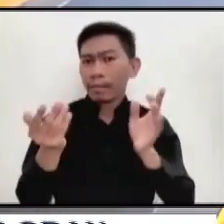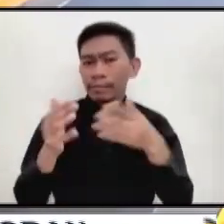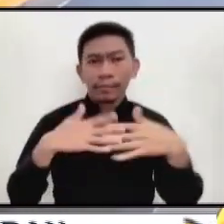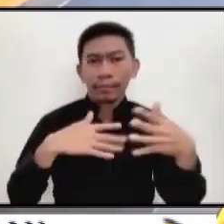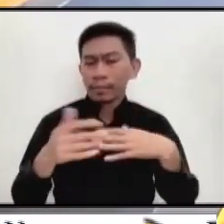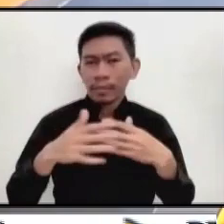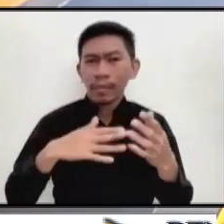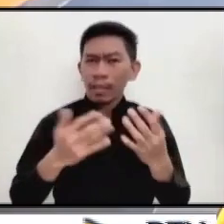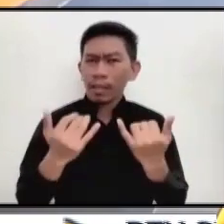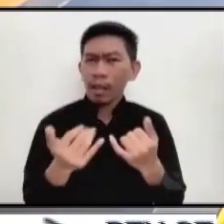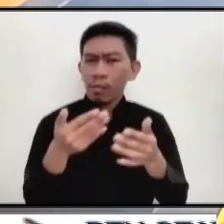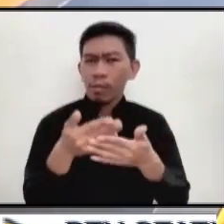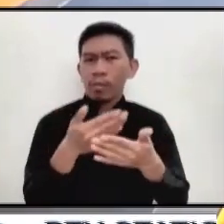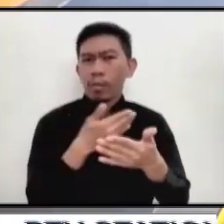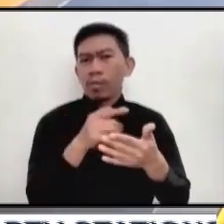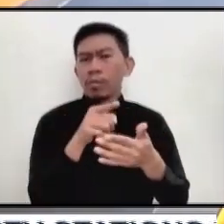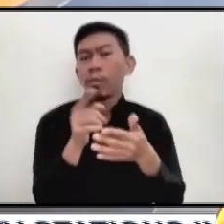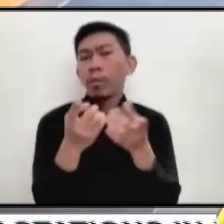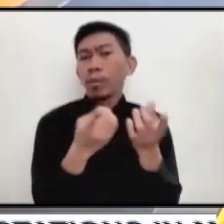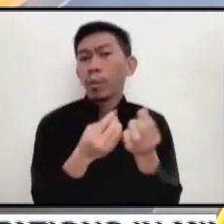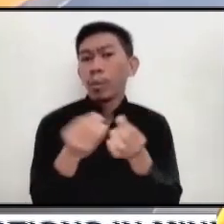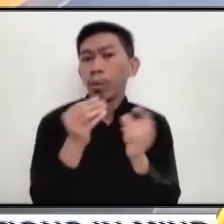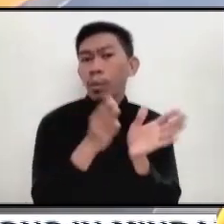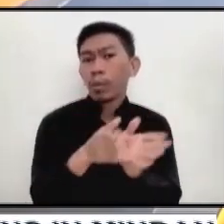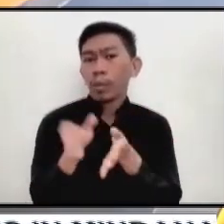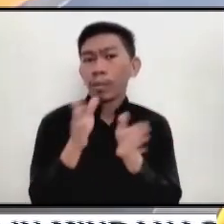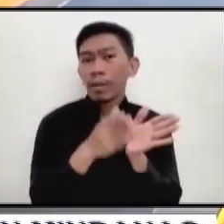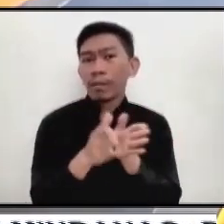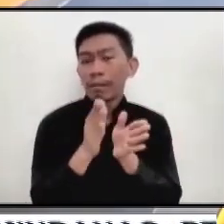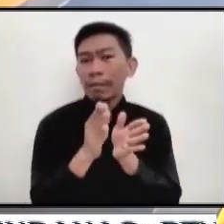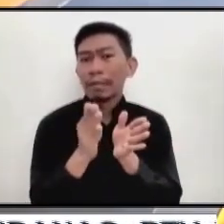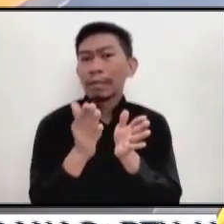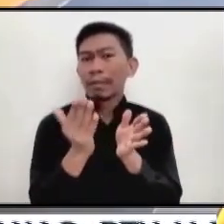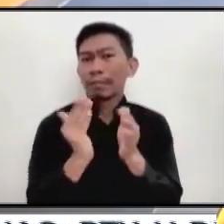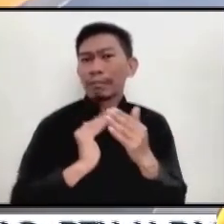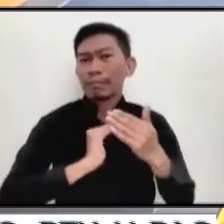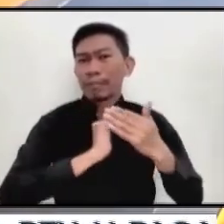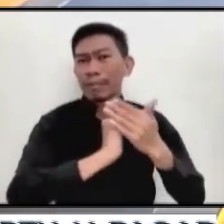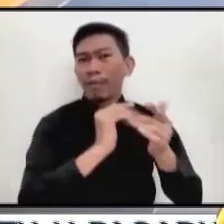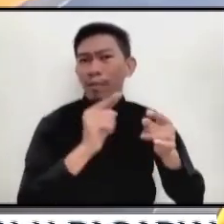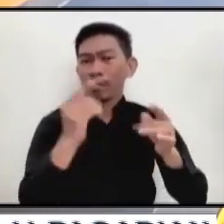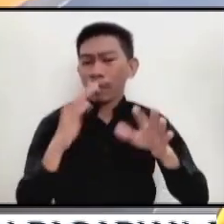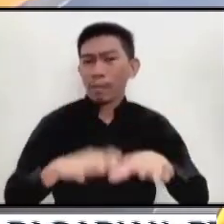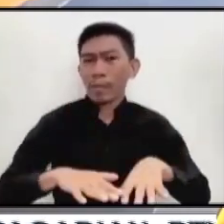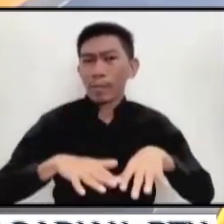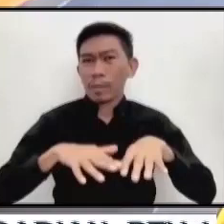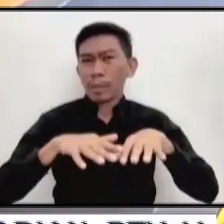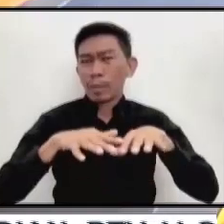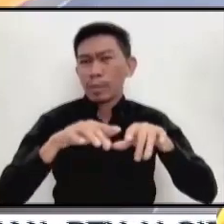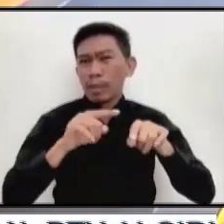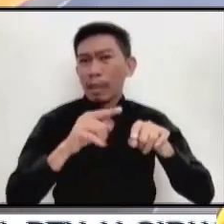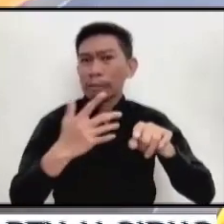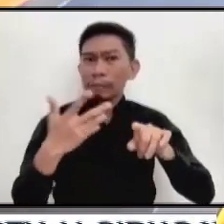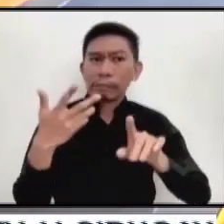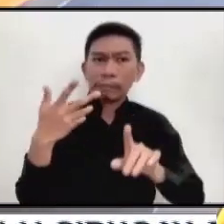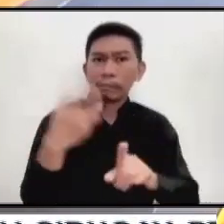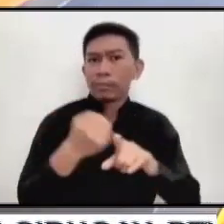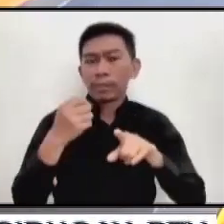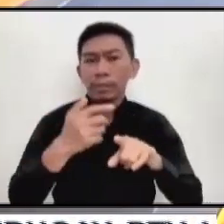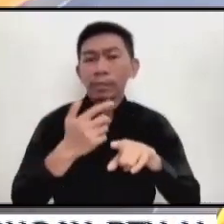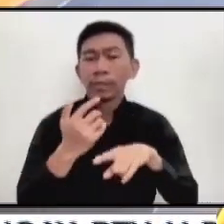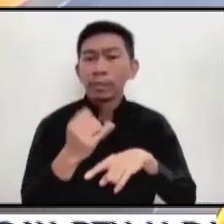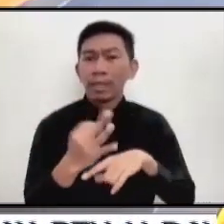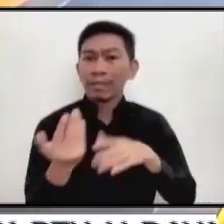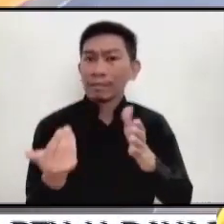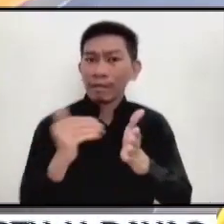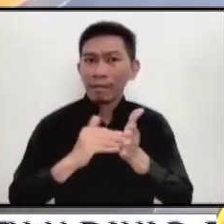hakbang? Para po hindi po ganito kung baga kalaki yung magiging pinsala just in case na mayroon na naman pong masamang